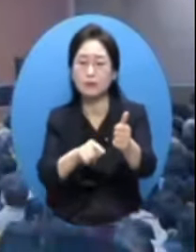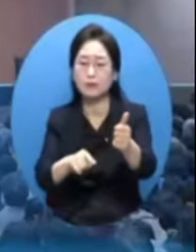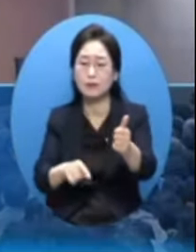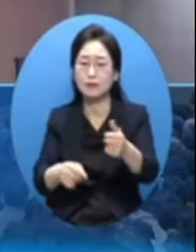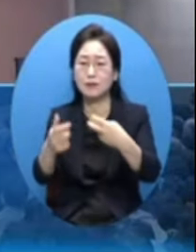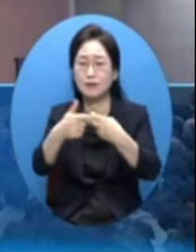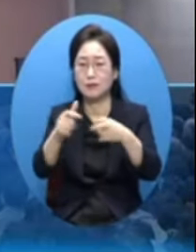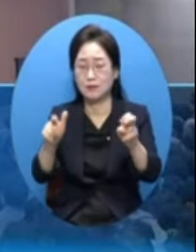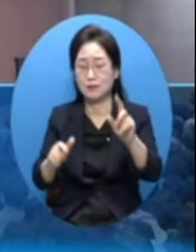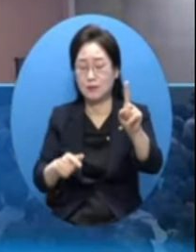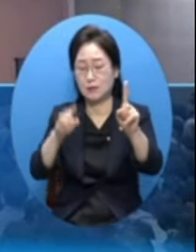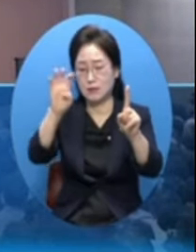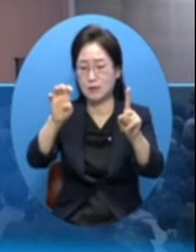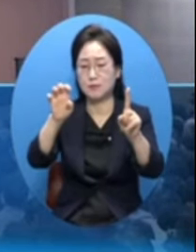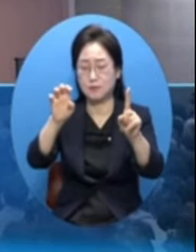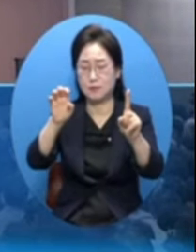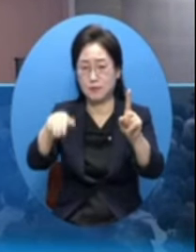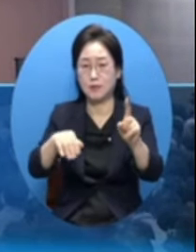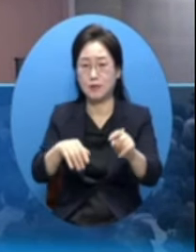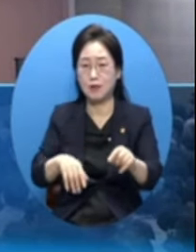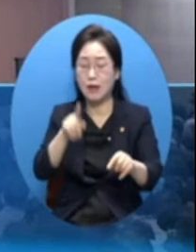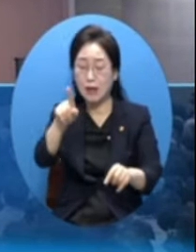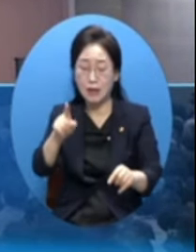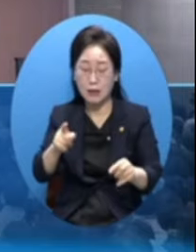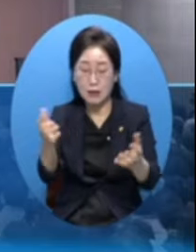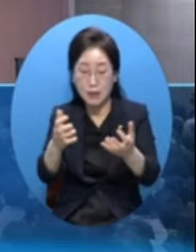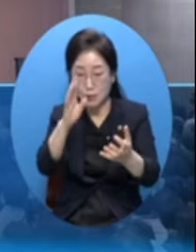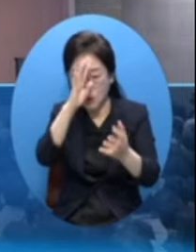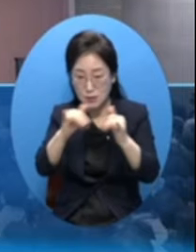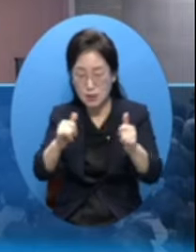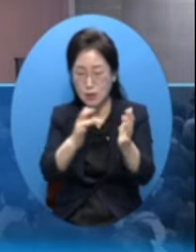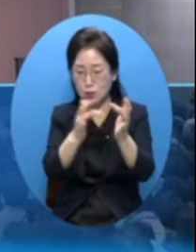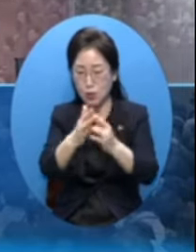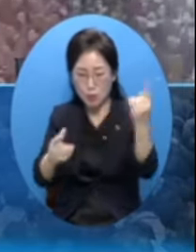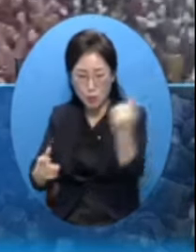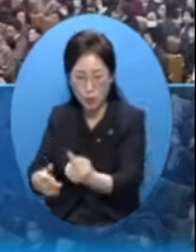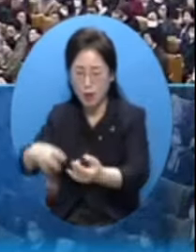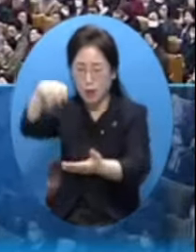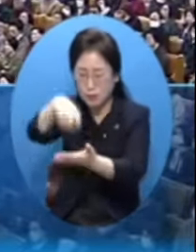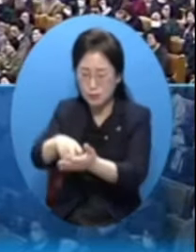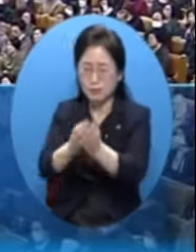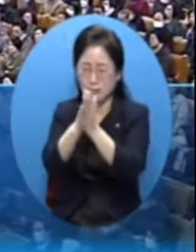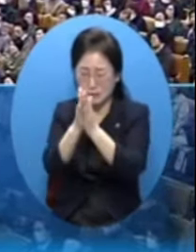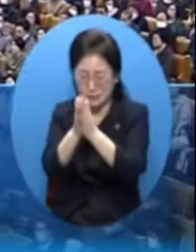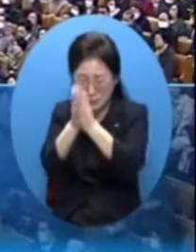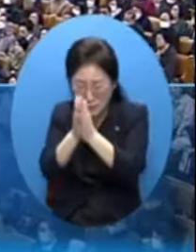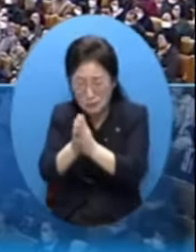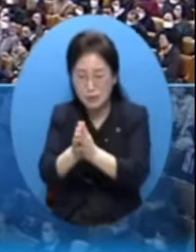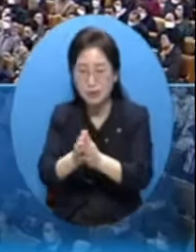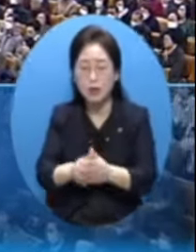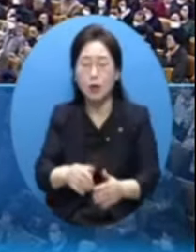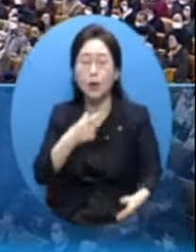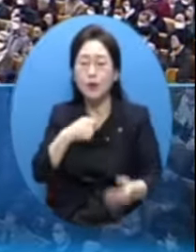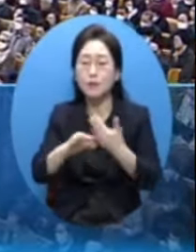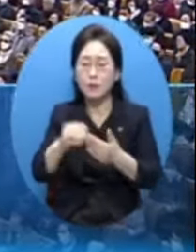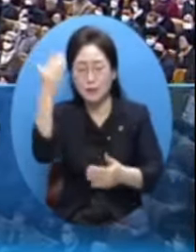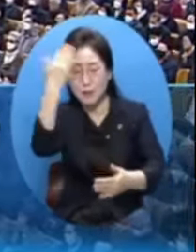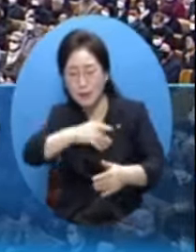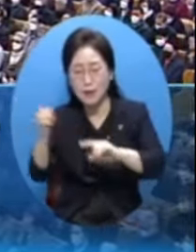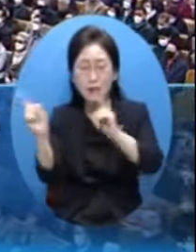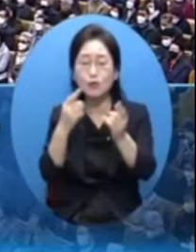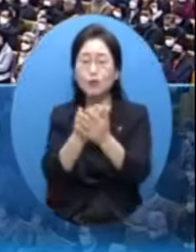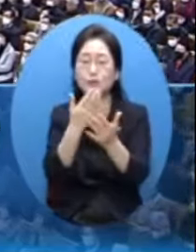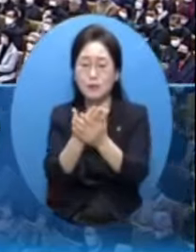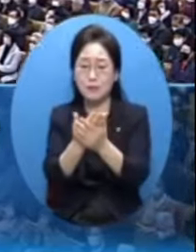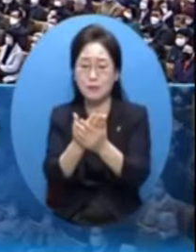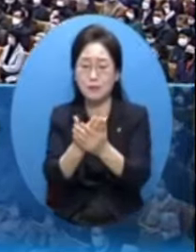마가복음 1장 40절 41절입니다 한 나병 환자가 예수께 와서 꿇어 엎드려 간구하여 이르되 원하시면 저를 깨끗하게 하실 수